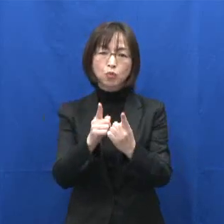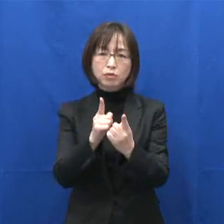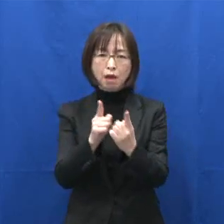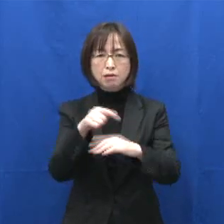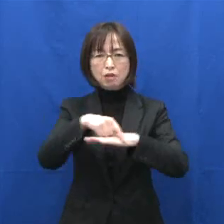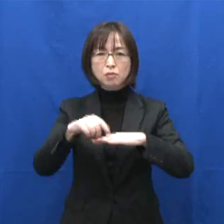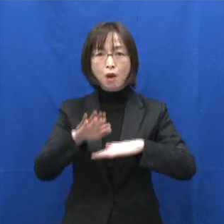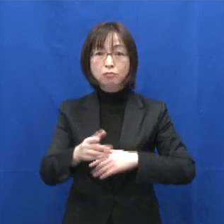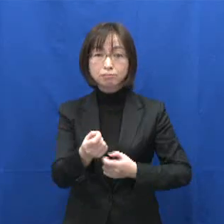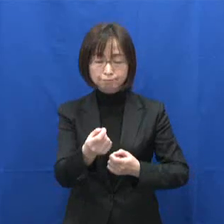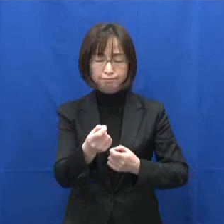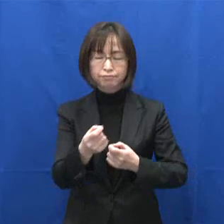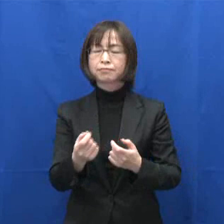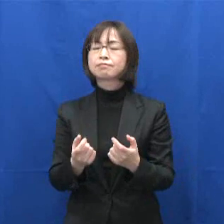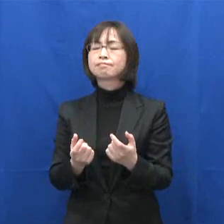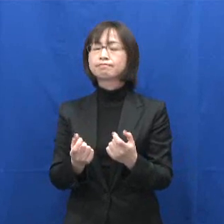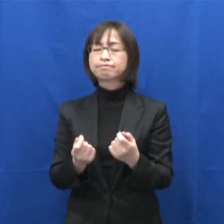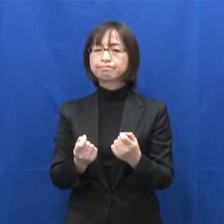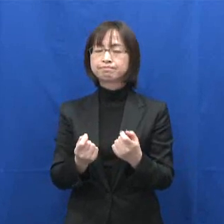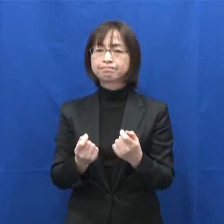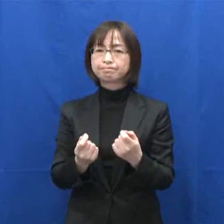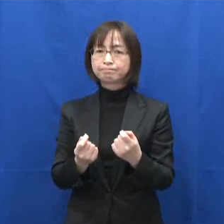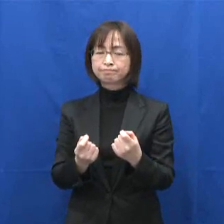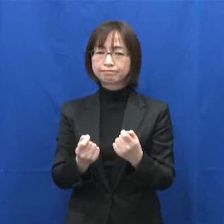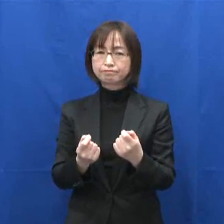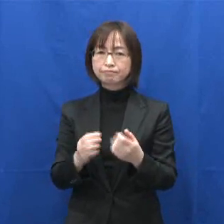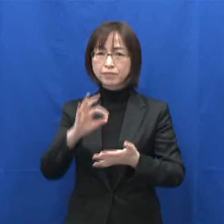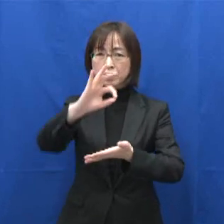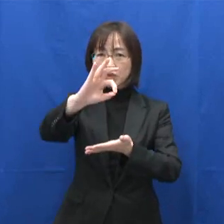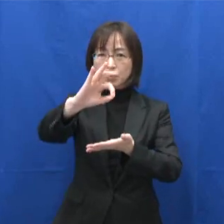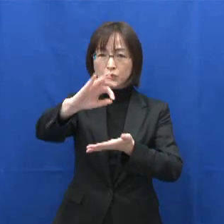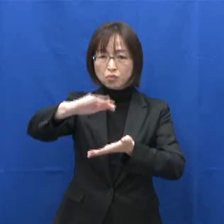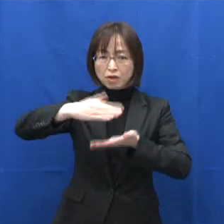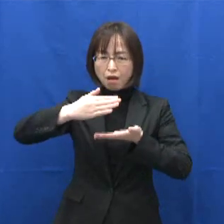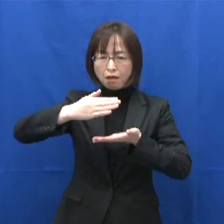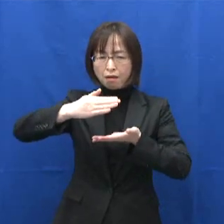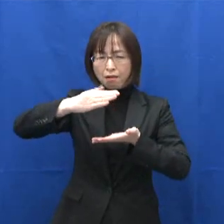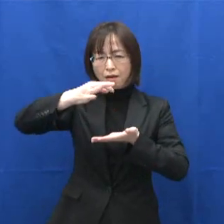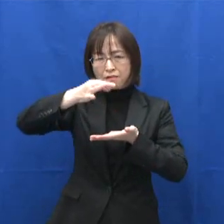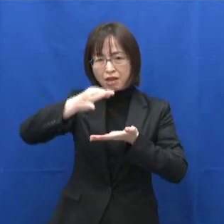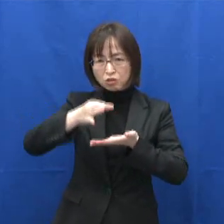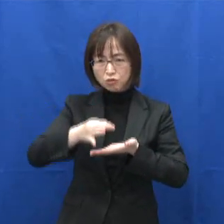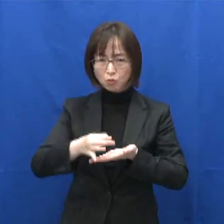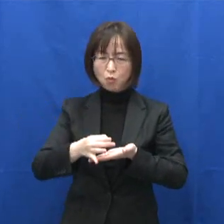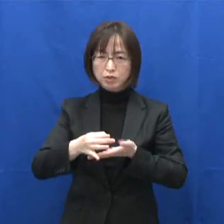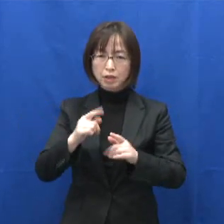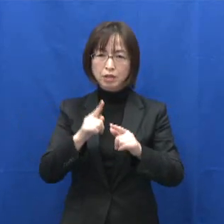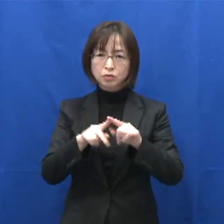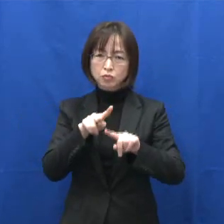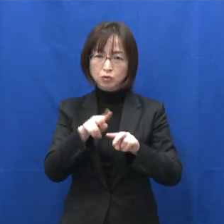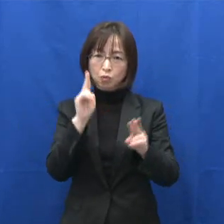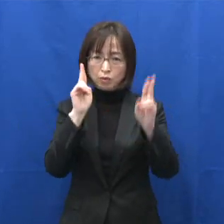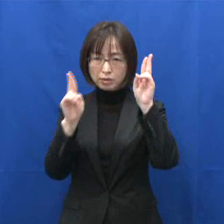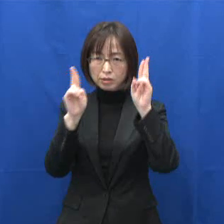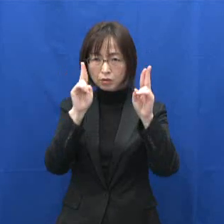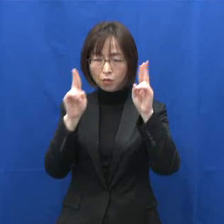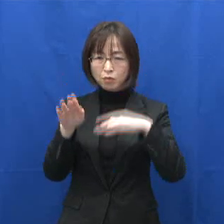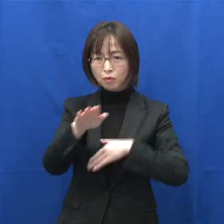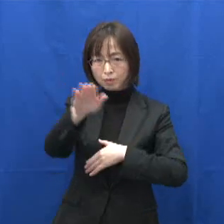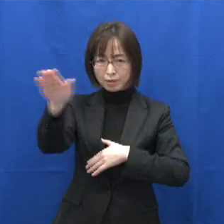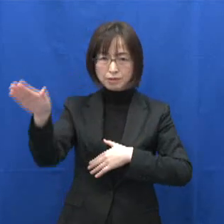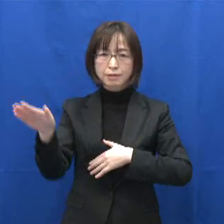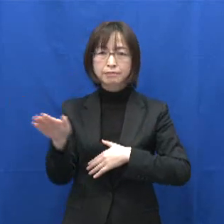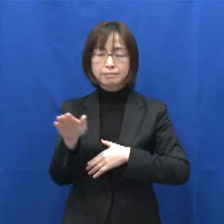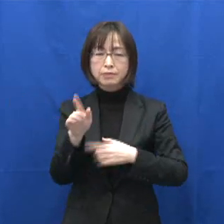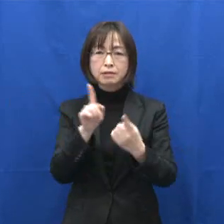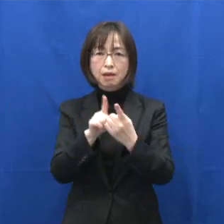ね。 そうなんです。売上高等が、減少した中小企業者の方々にです